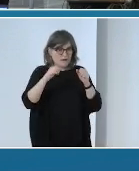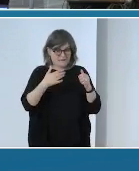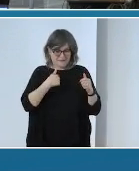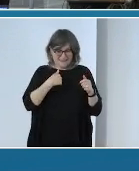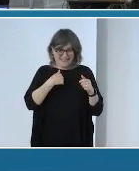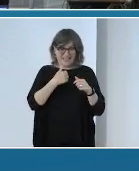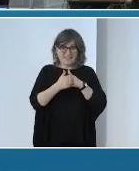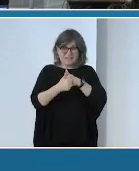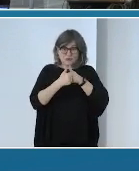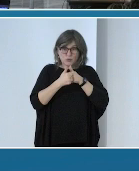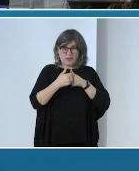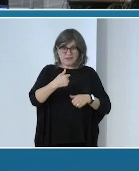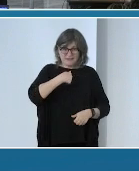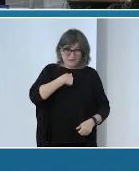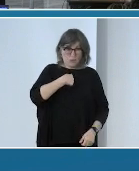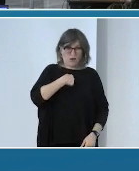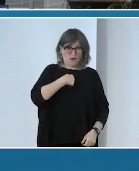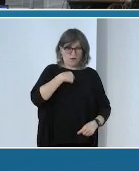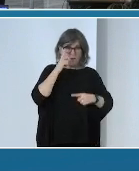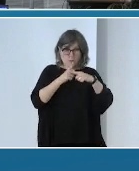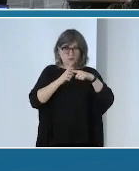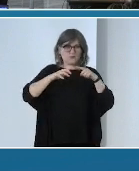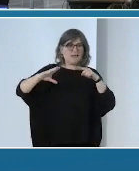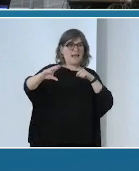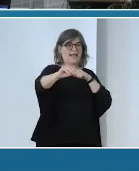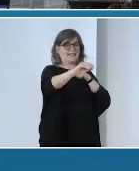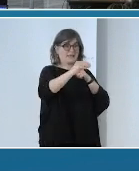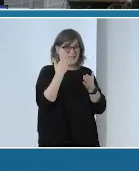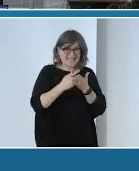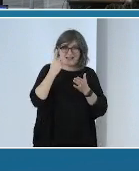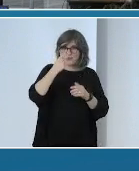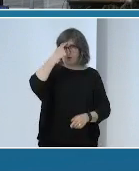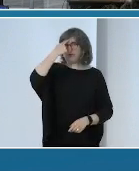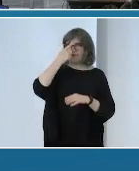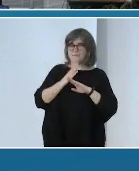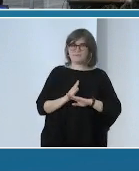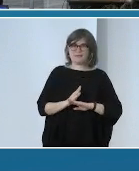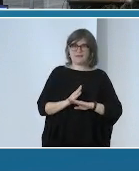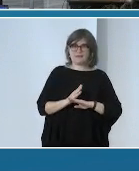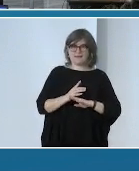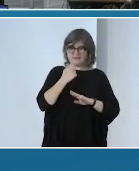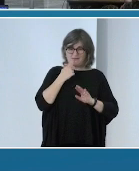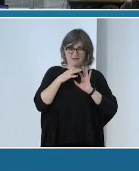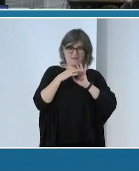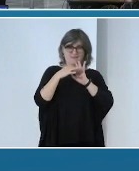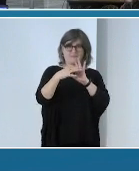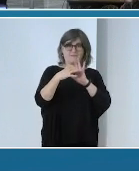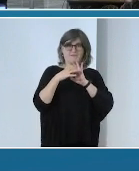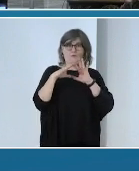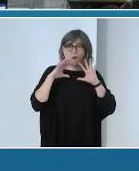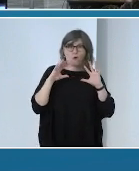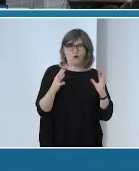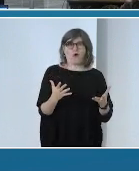faut toujours penser soi et l'espace. Voilà. Et c'est cette relation de soi avec l'espace qui